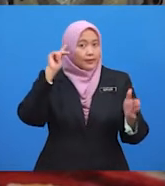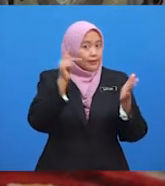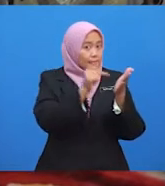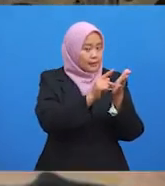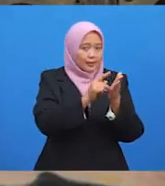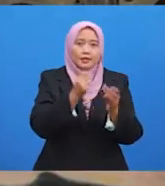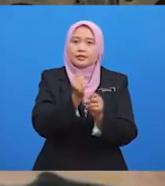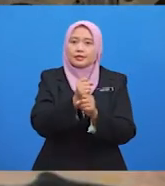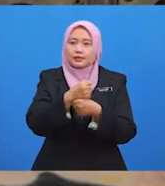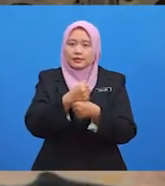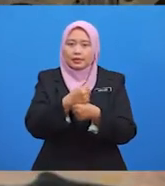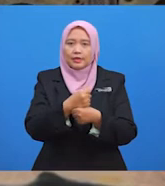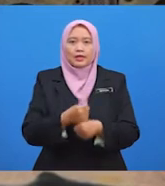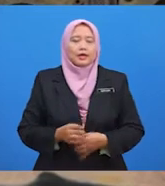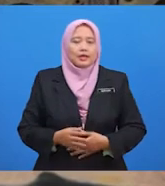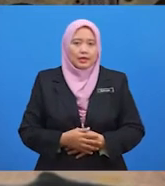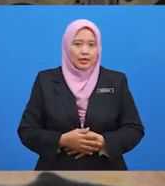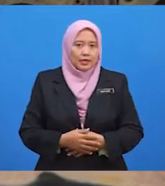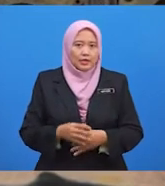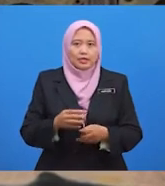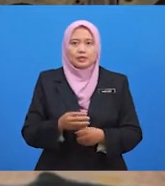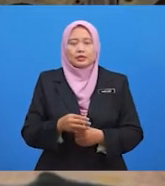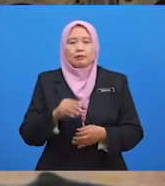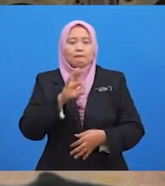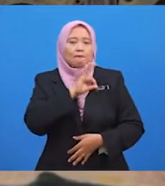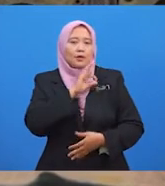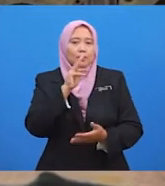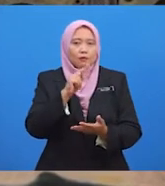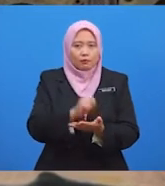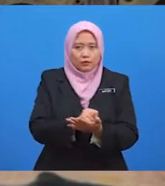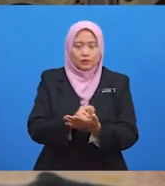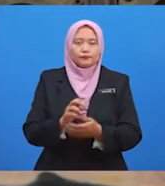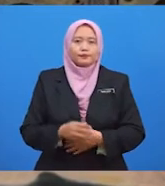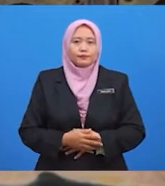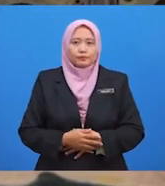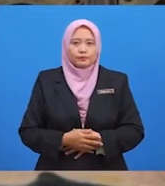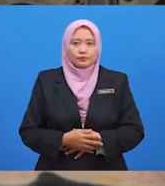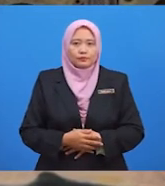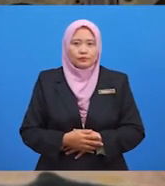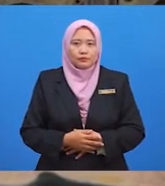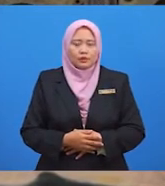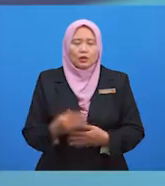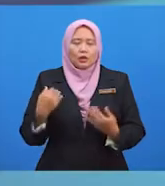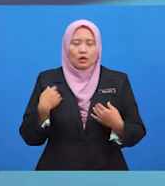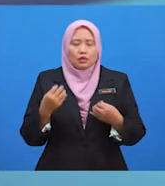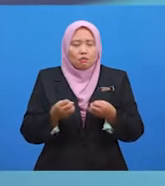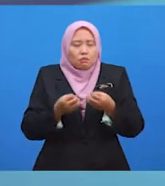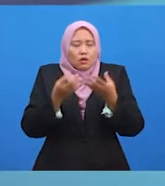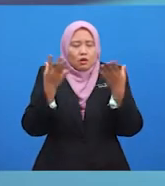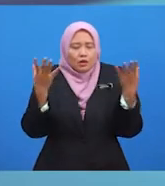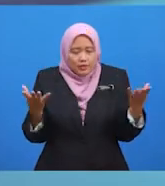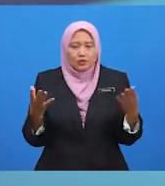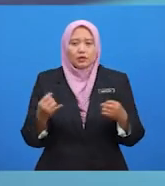badge. Terdapat pelbagai jenis saiz button badge yang boleh diperolehi di pasaran